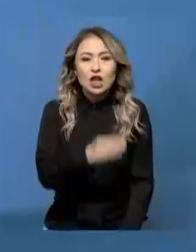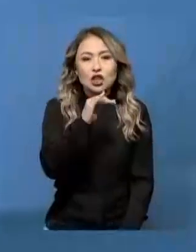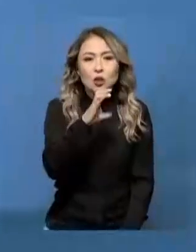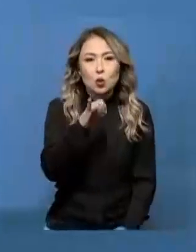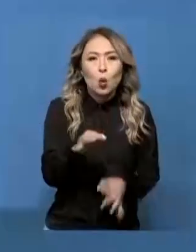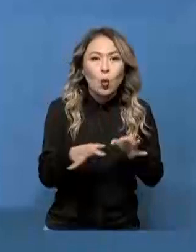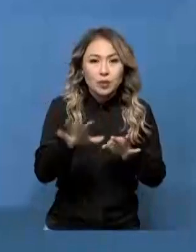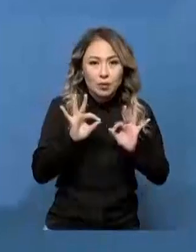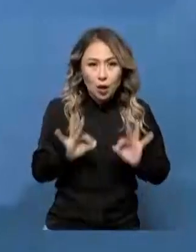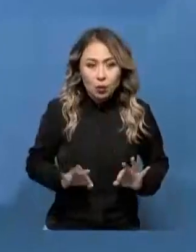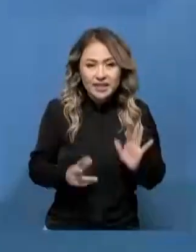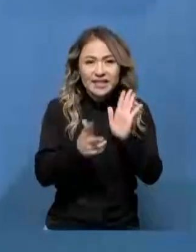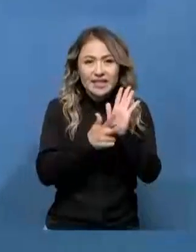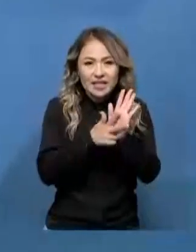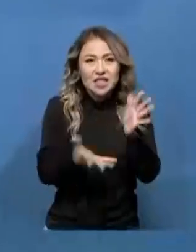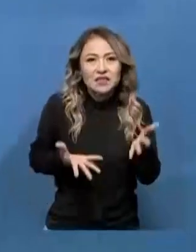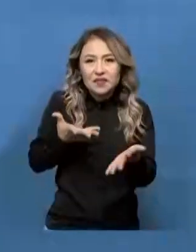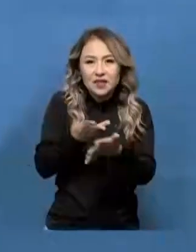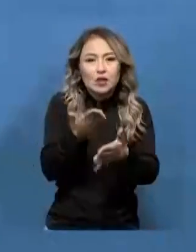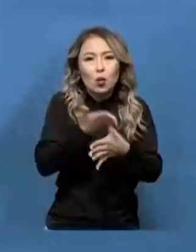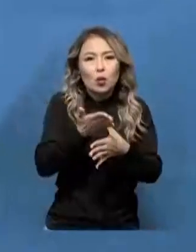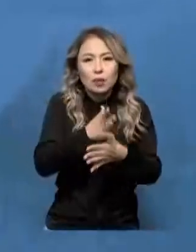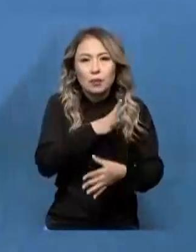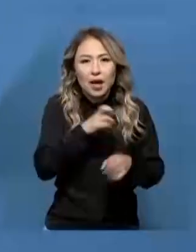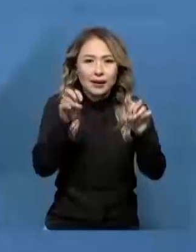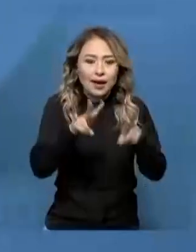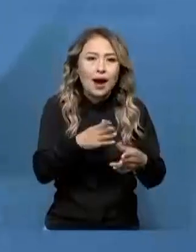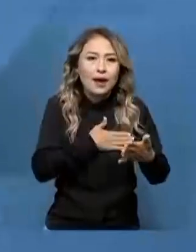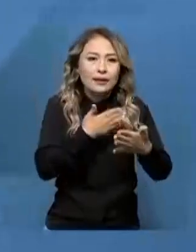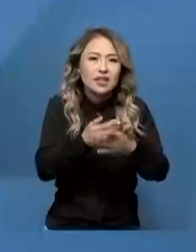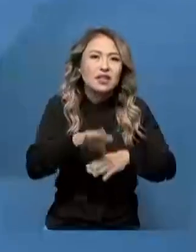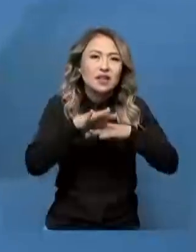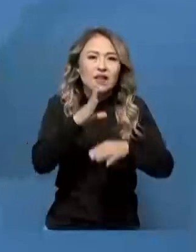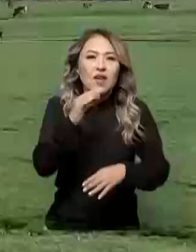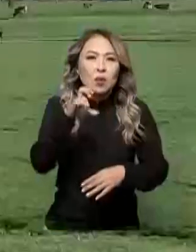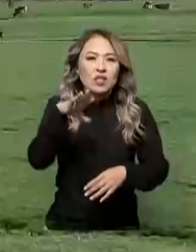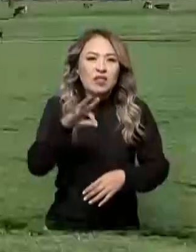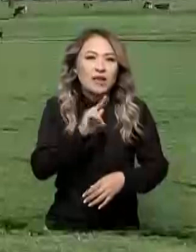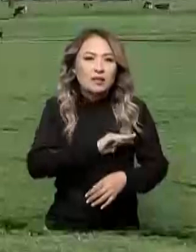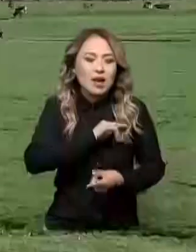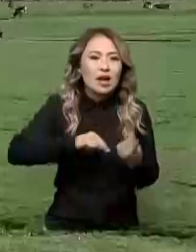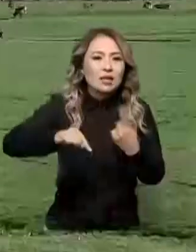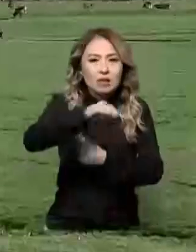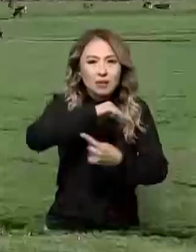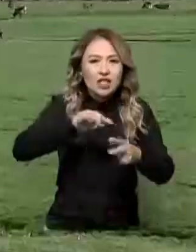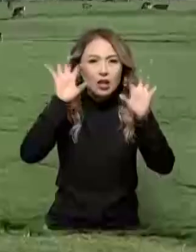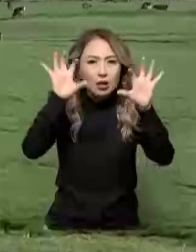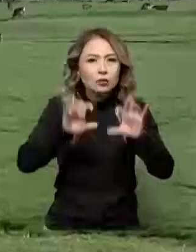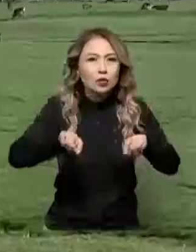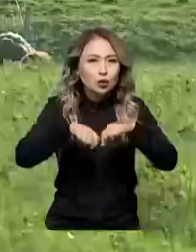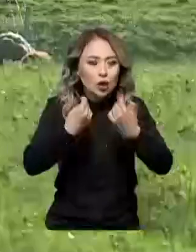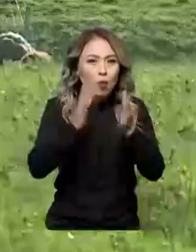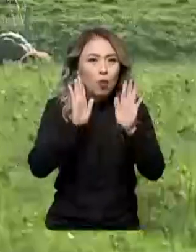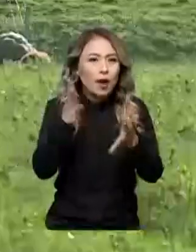Жетісу облысының прокурорлары 8 инвестордың құқығын қорғады. Арнайы акция өткізген ведомство қызметкерлері кәсіпкерлерге қарсы бірқатар